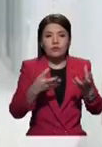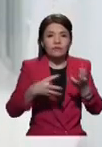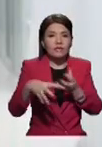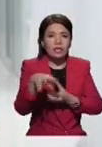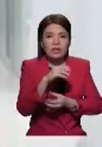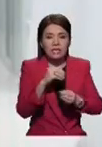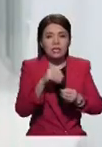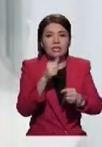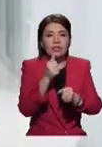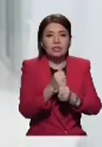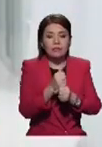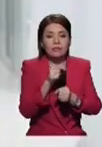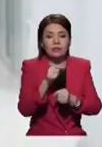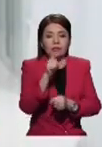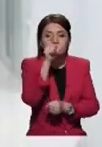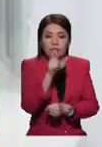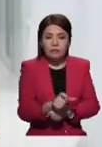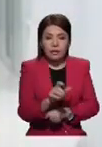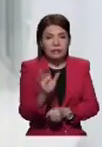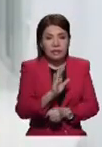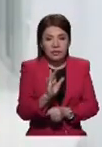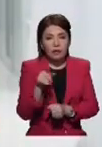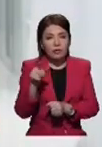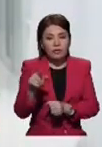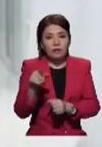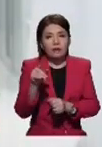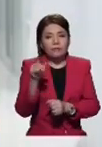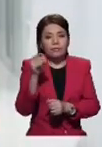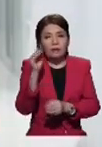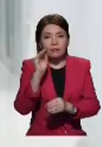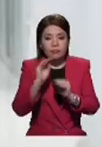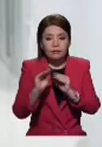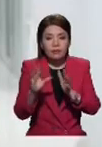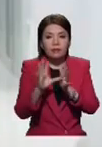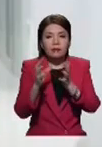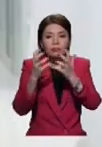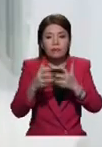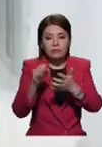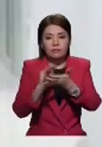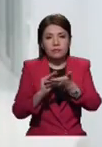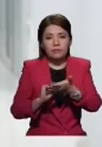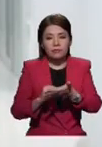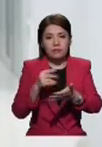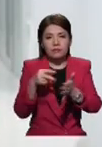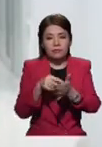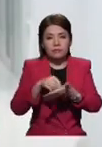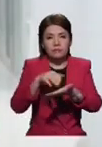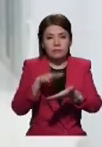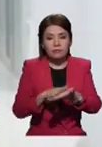барлығының негізінде адам емес, оны жасанды интеллект отырып бағасын белгілеу керек. Сонда ғана біз